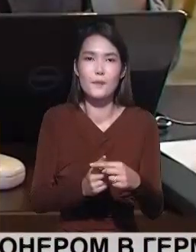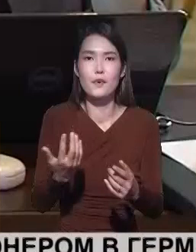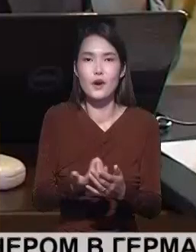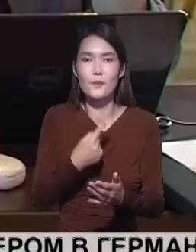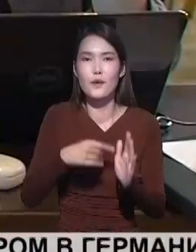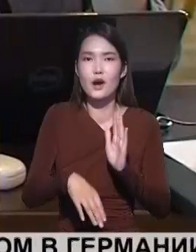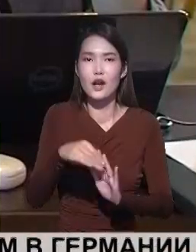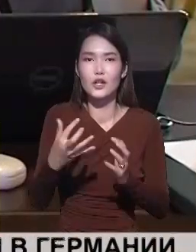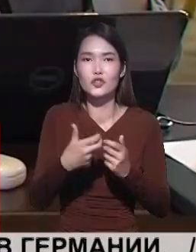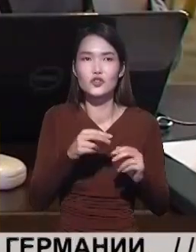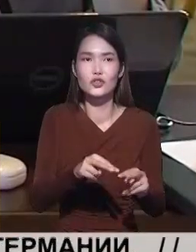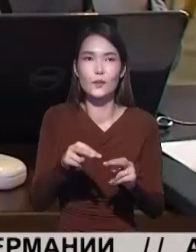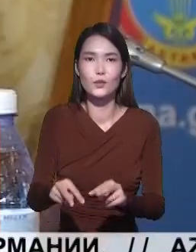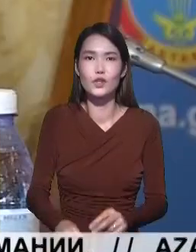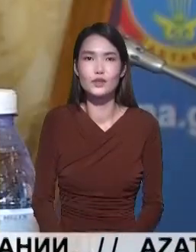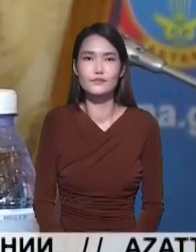референдума считают